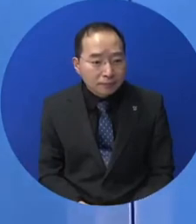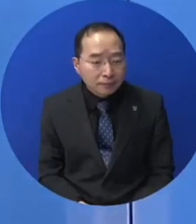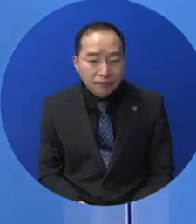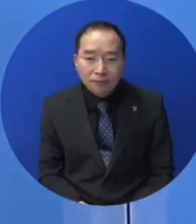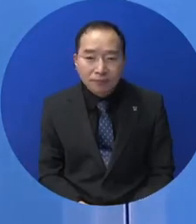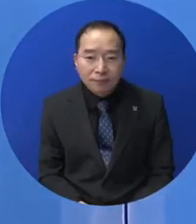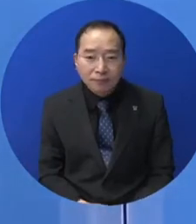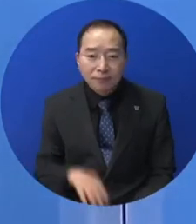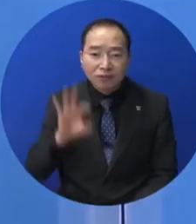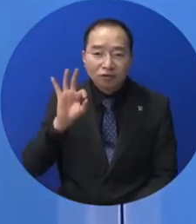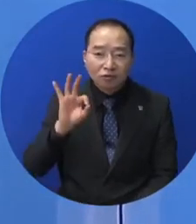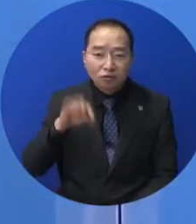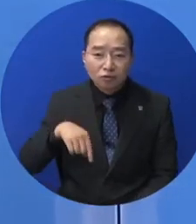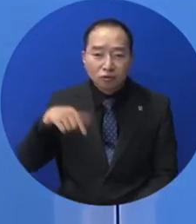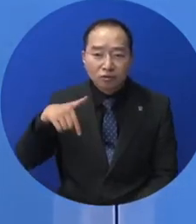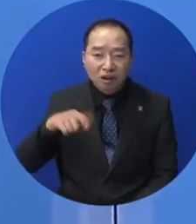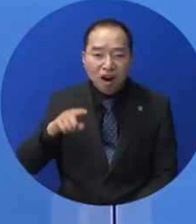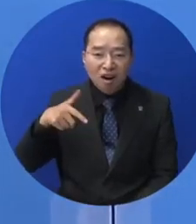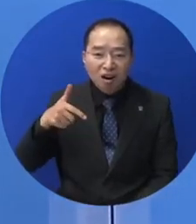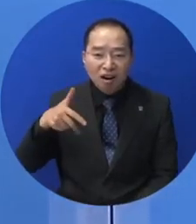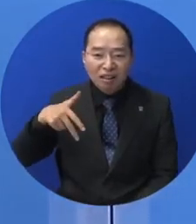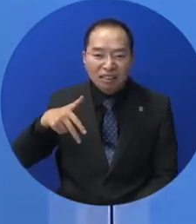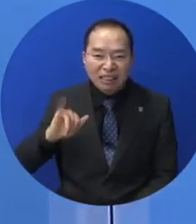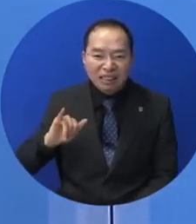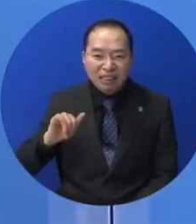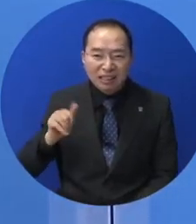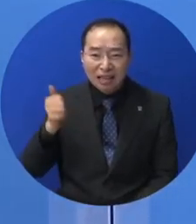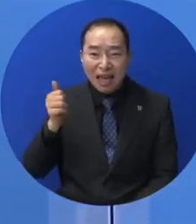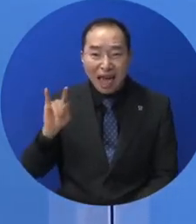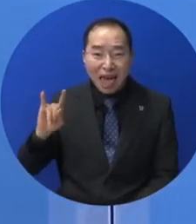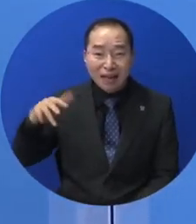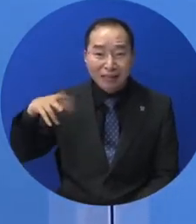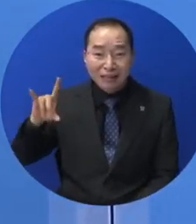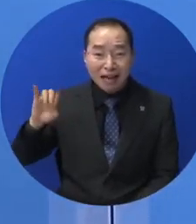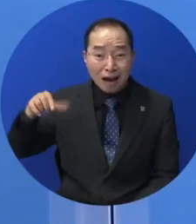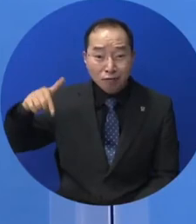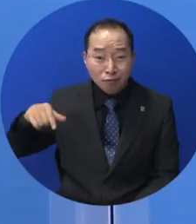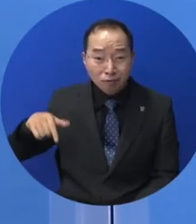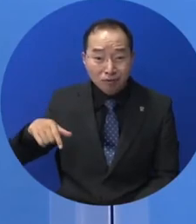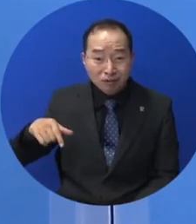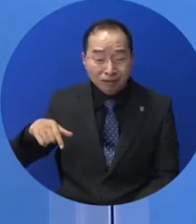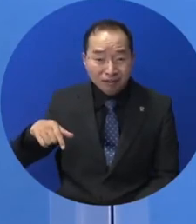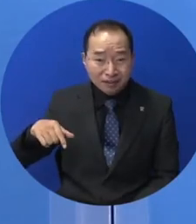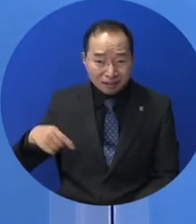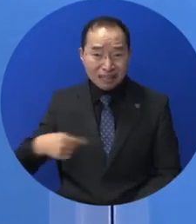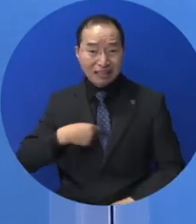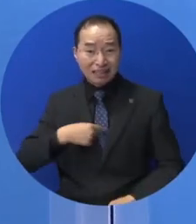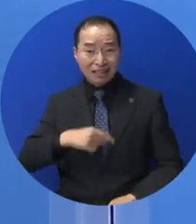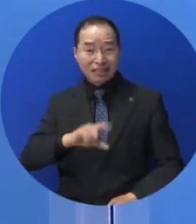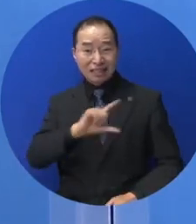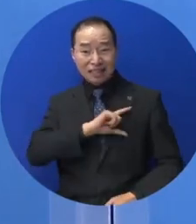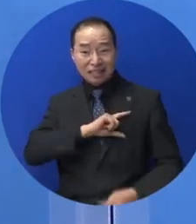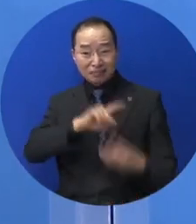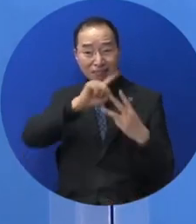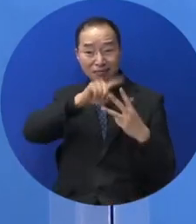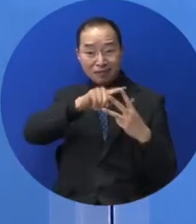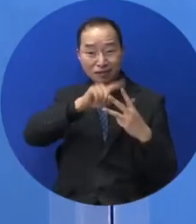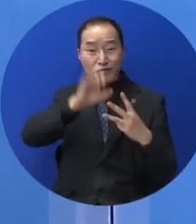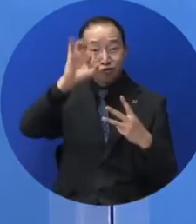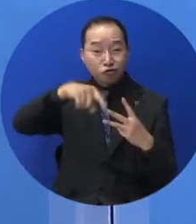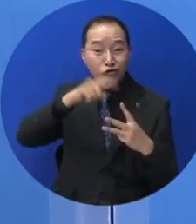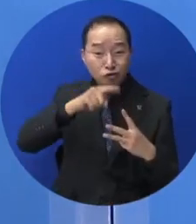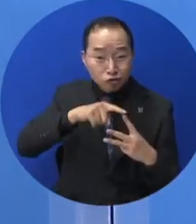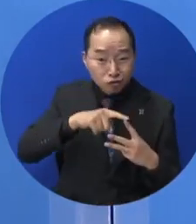네. 제가 성이 우씨라 제 별명이 초등학교 때는 우거지, 우동 뭐